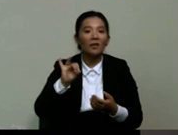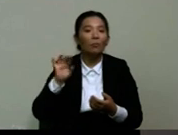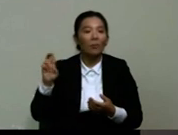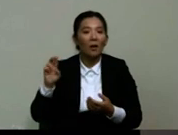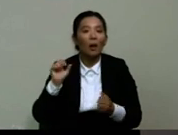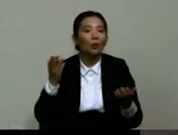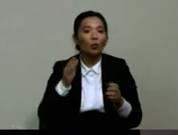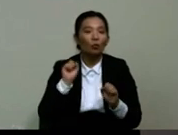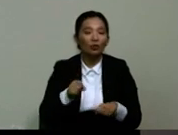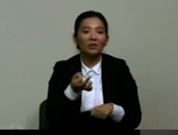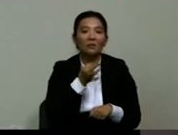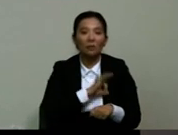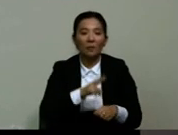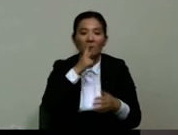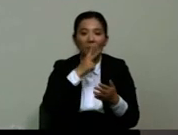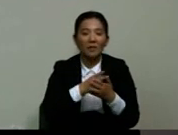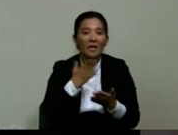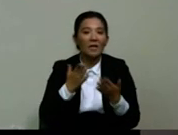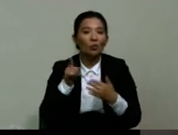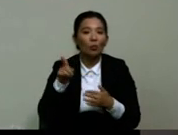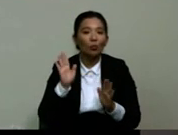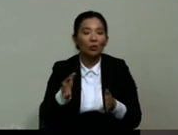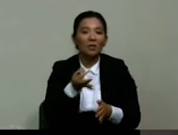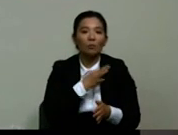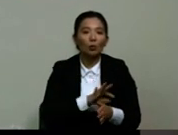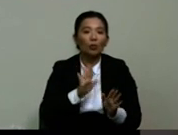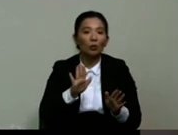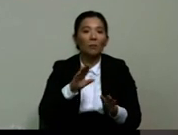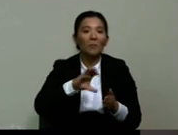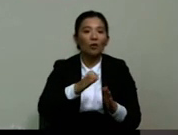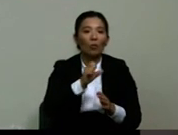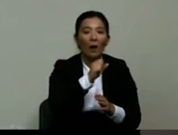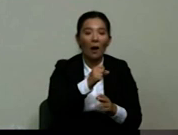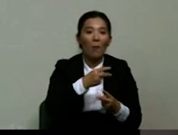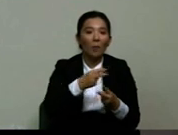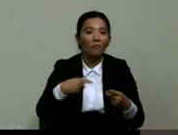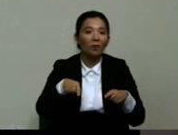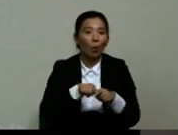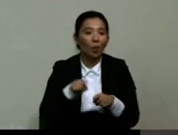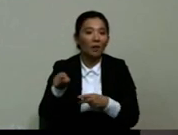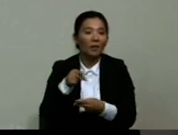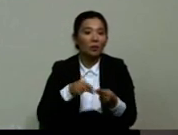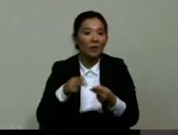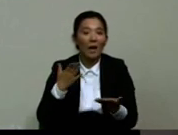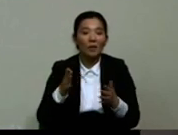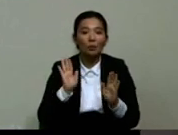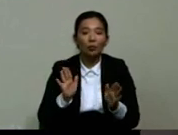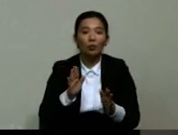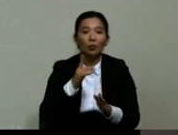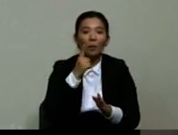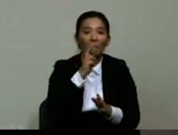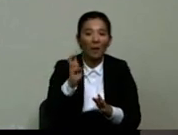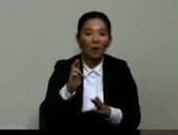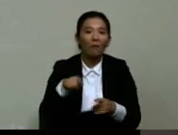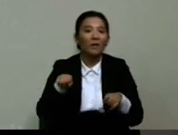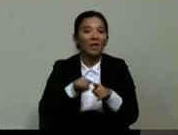может использовать. Посмотрите, если он будет использовать только плитку А, получится вот такой вот рисуночек. А если только плитку Б,